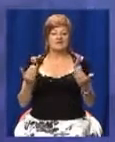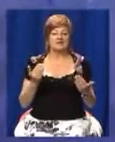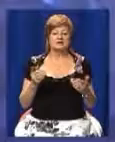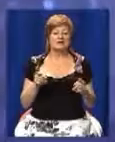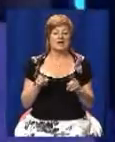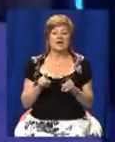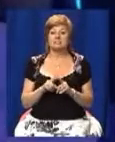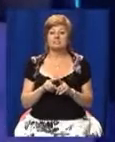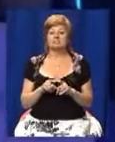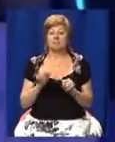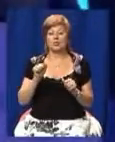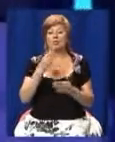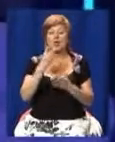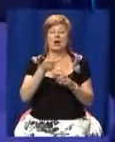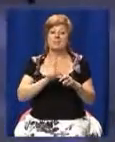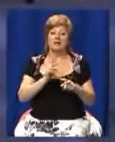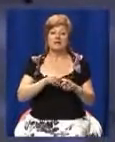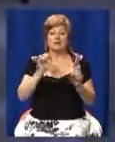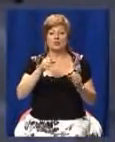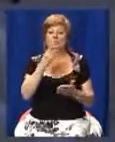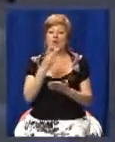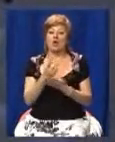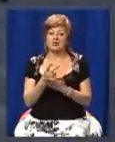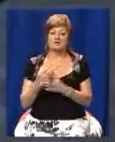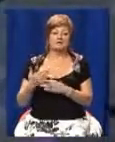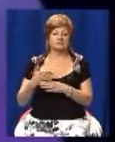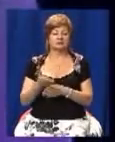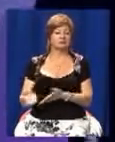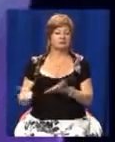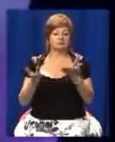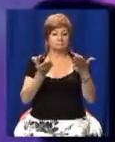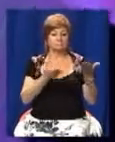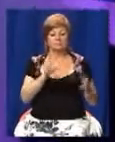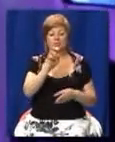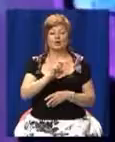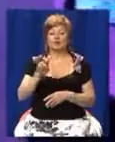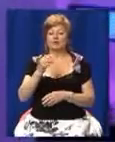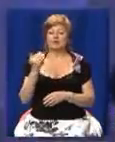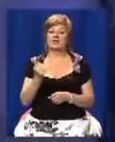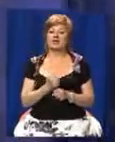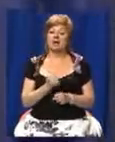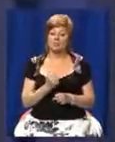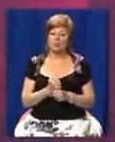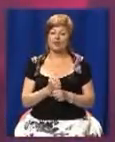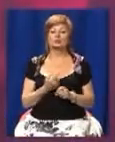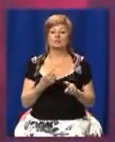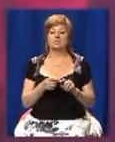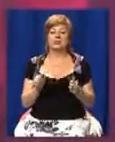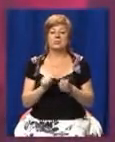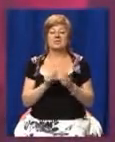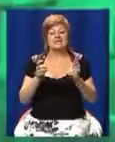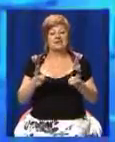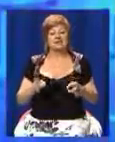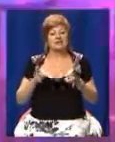талановиті скульптори можуть показати свої вміння, а відвідувачі вдосталь намилуватись їхніми роботами. Лід – матеріал дуже